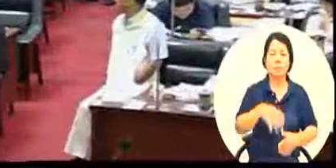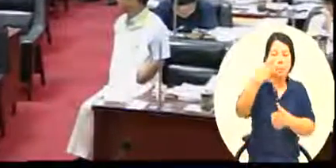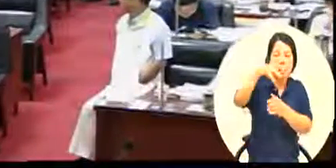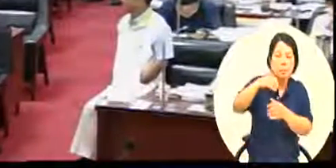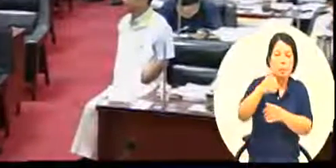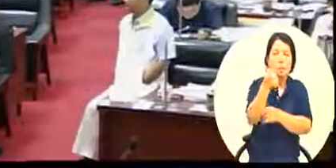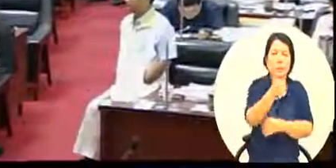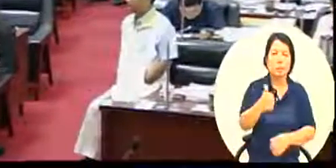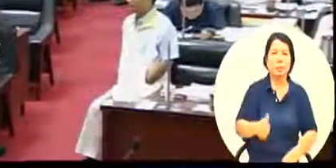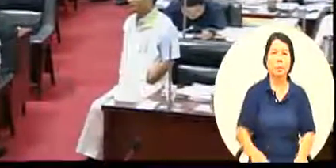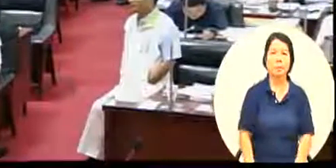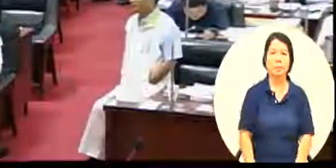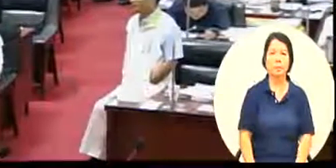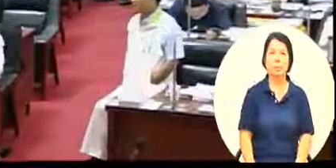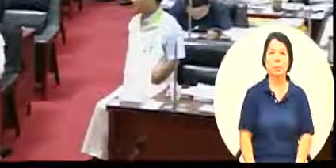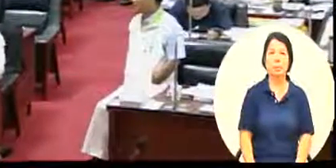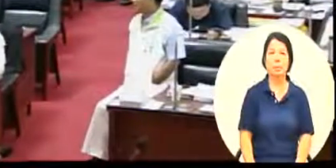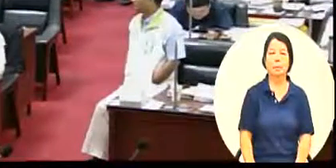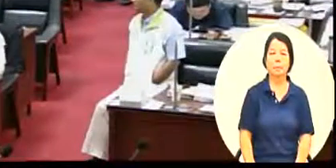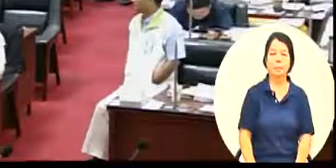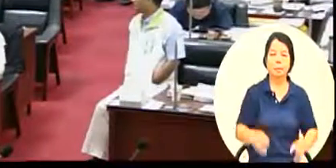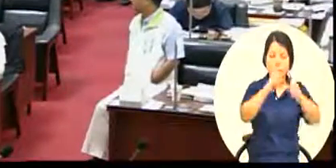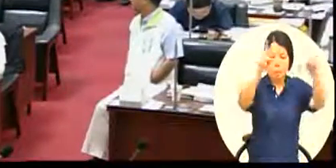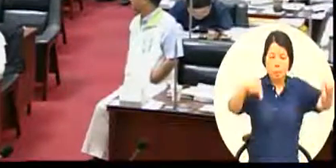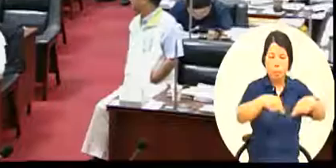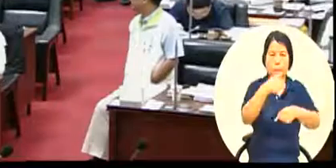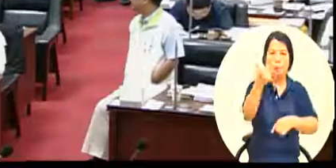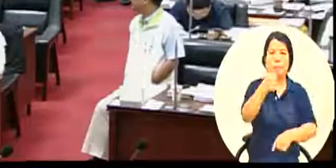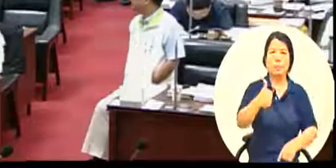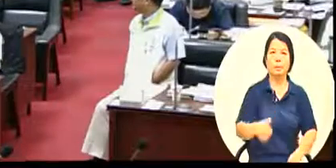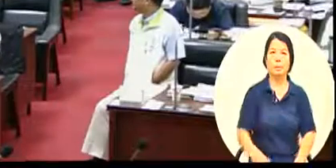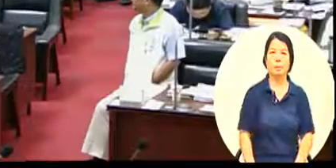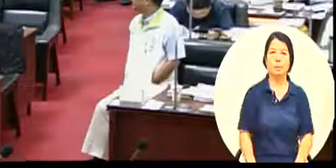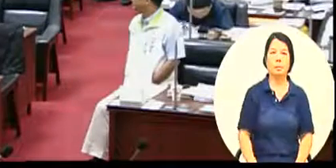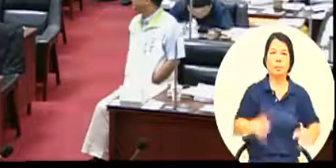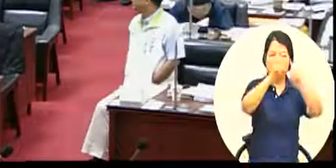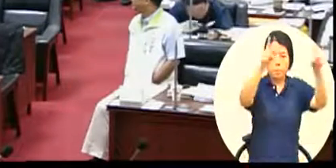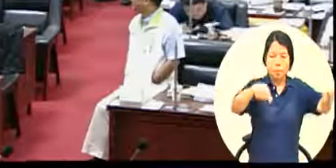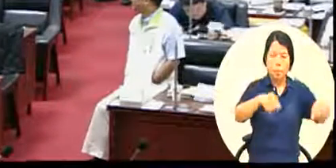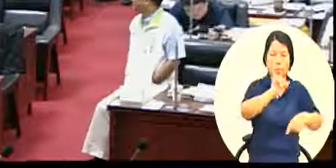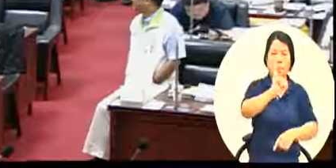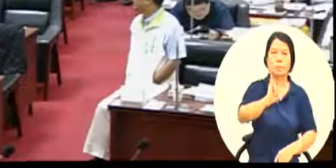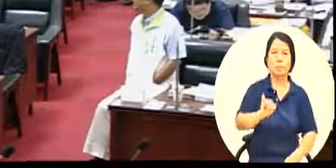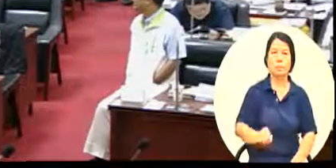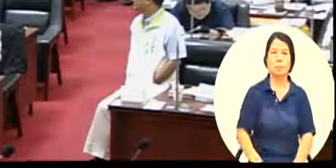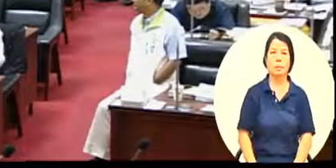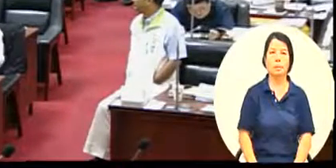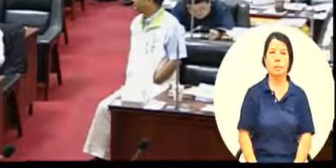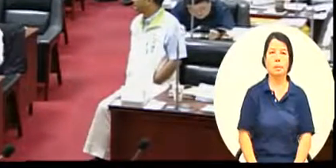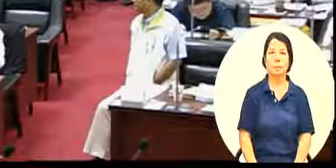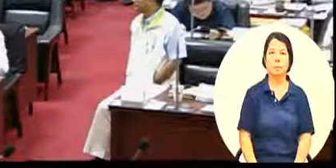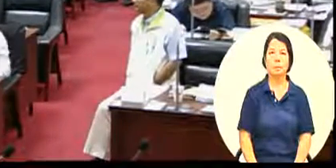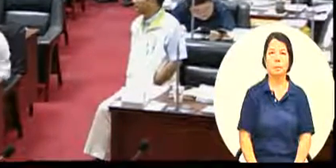员、张丰腾议员、周林问议员、